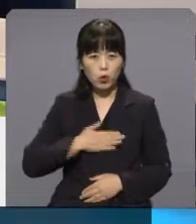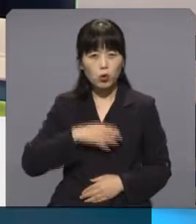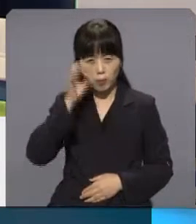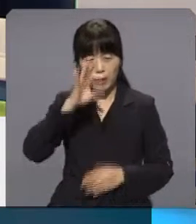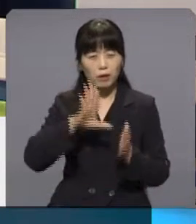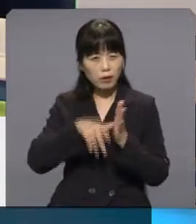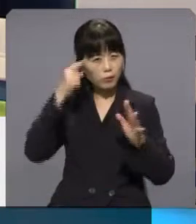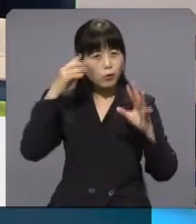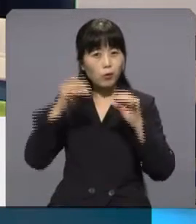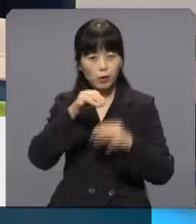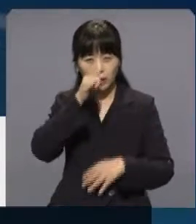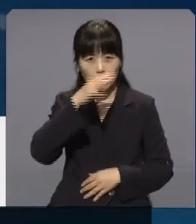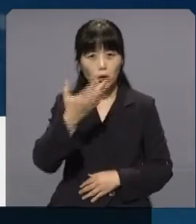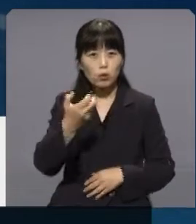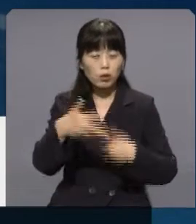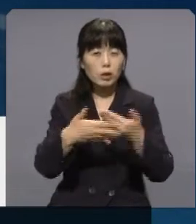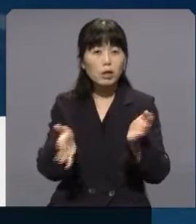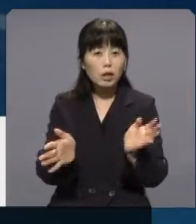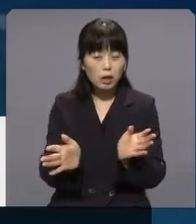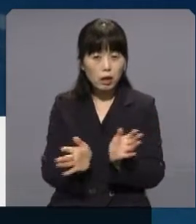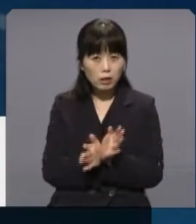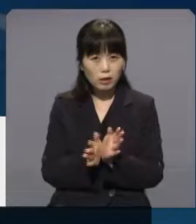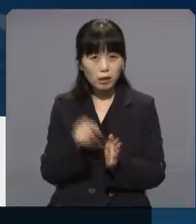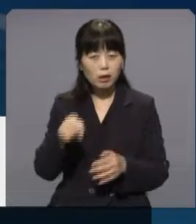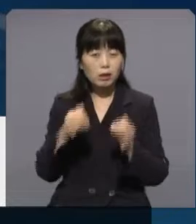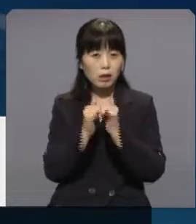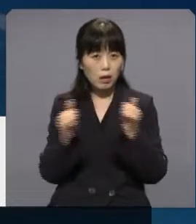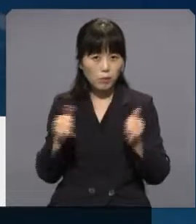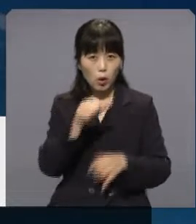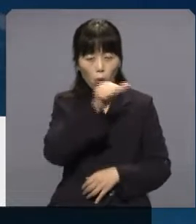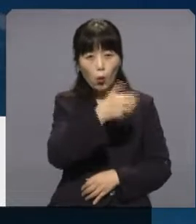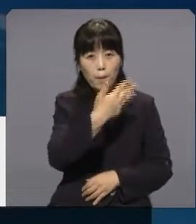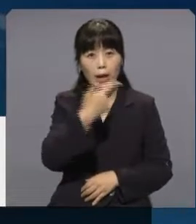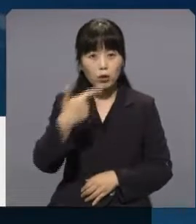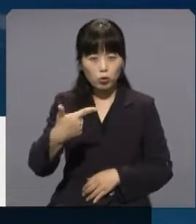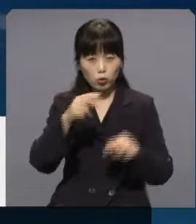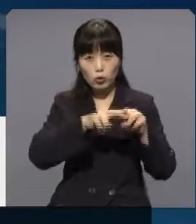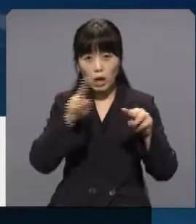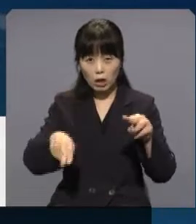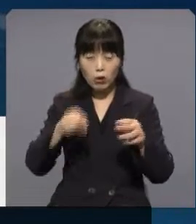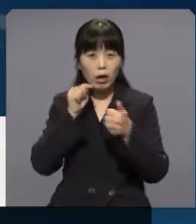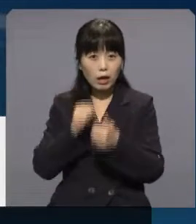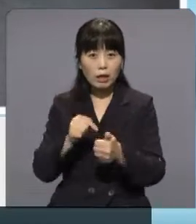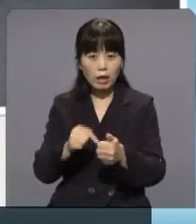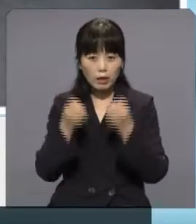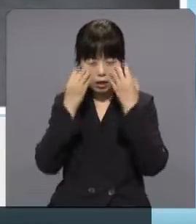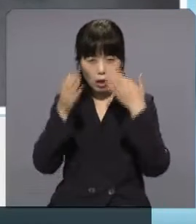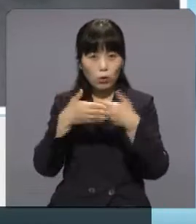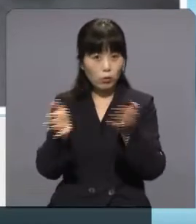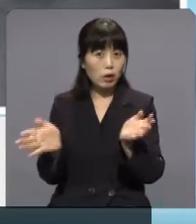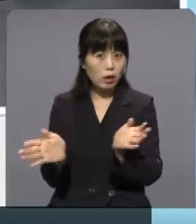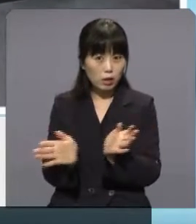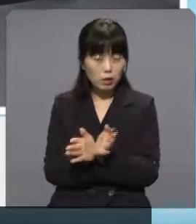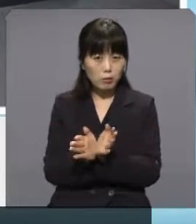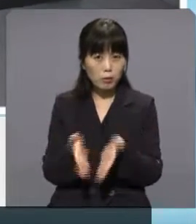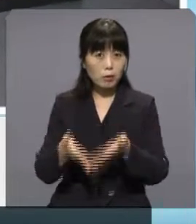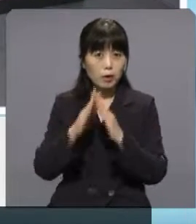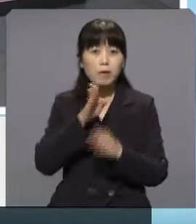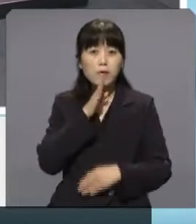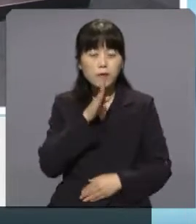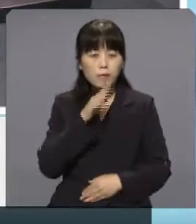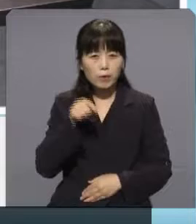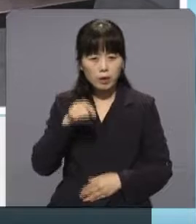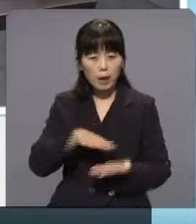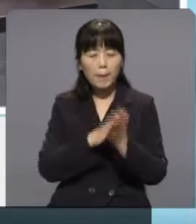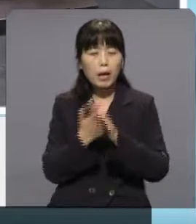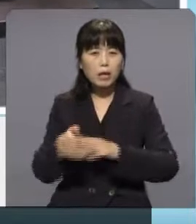전적으로 동의해요. 그러니까 97세대라고 하는 분들이 586세대 물러나라 하면서 이제 새로운 깃발을 들고 나오신 거잖아요. 예. 그럼